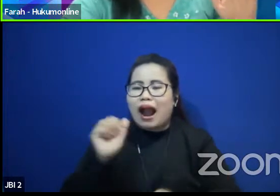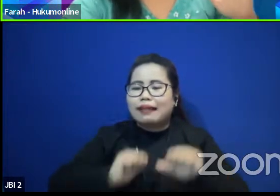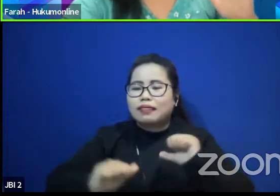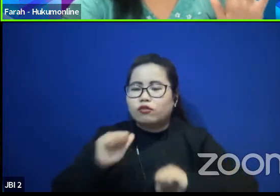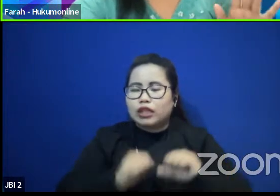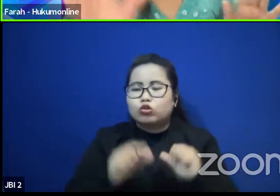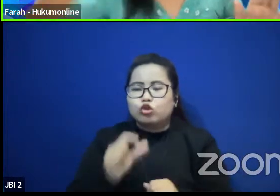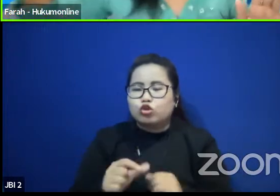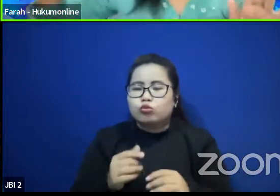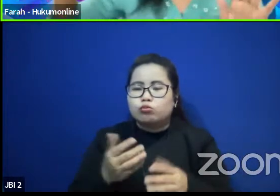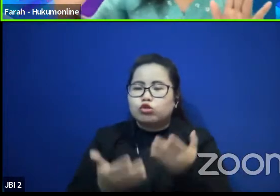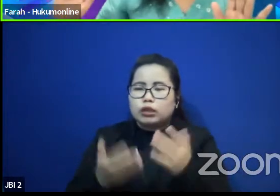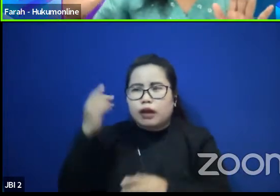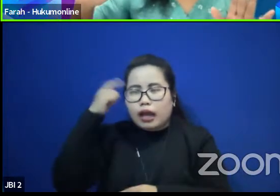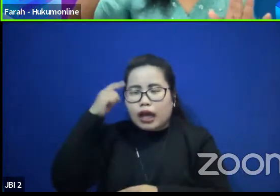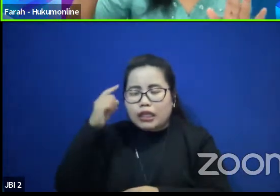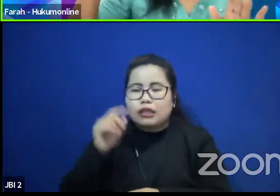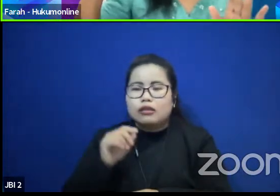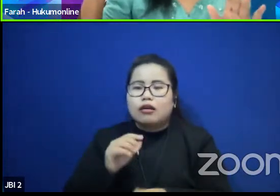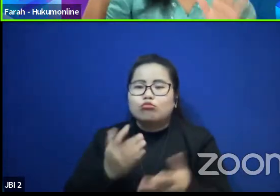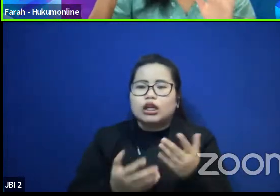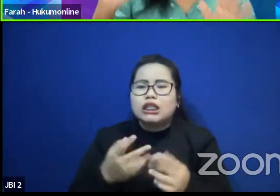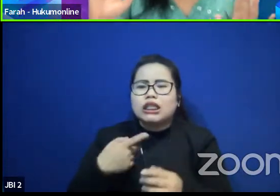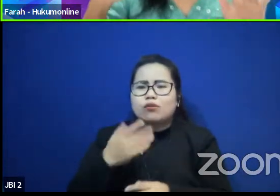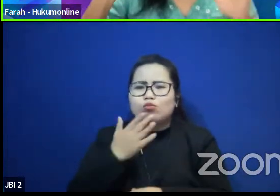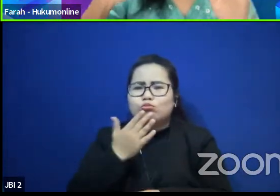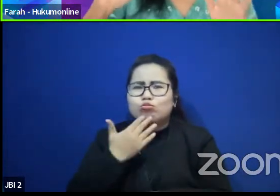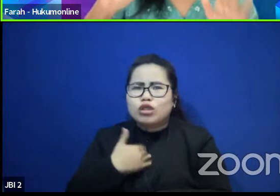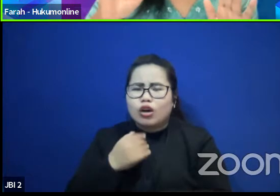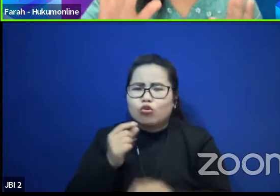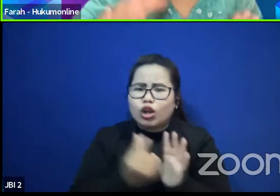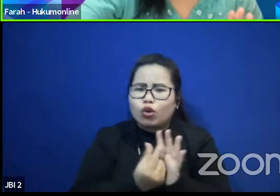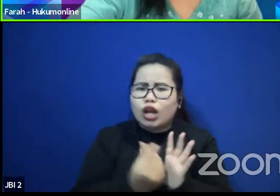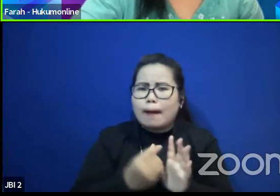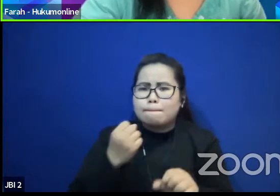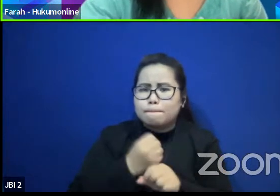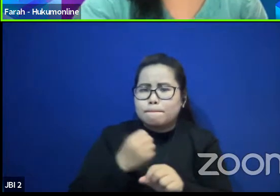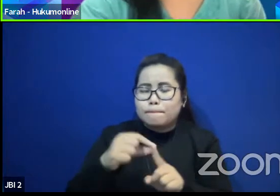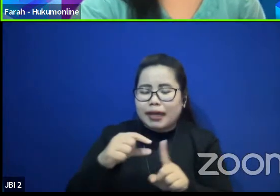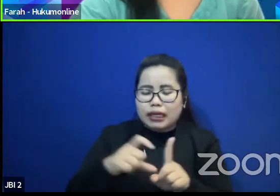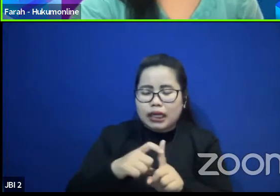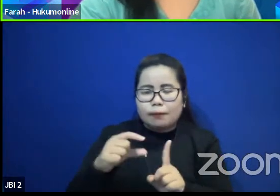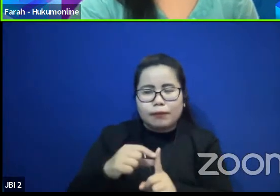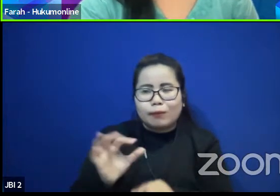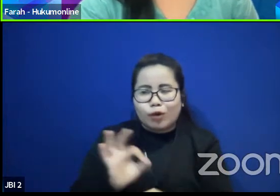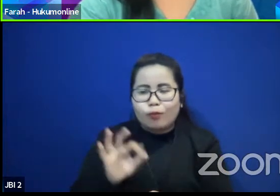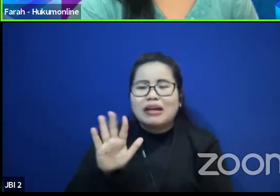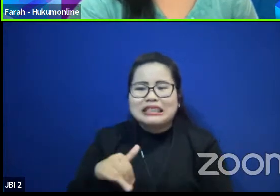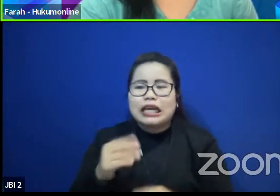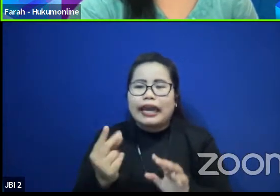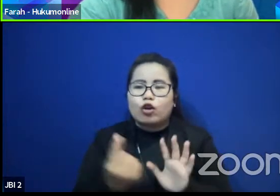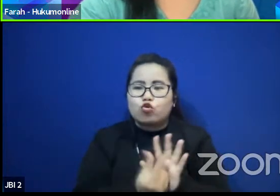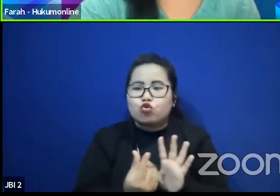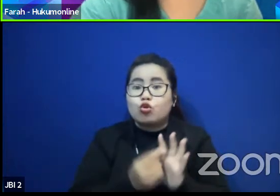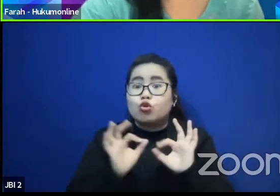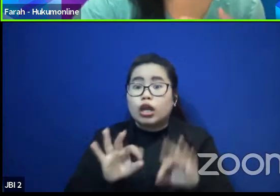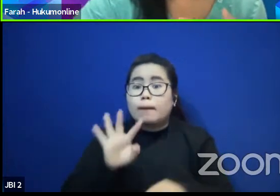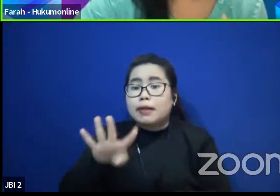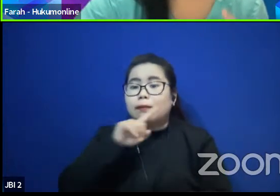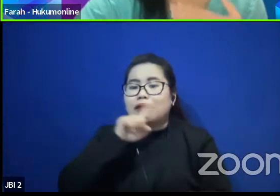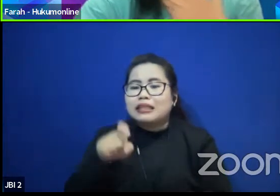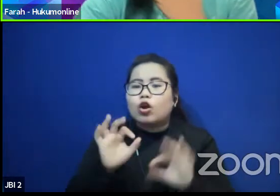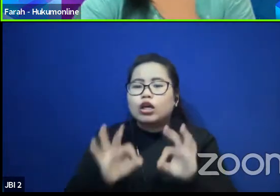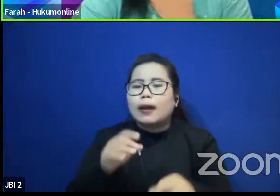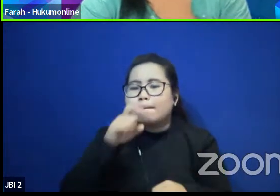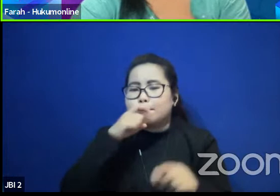menyiasati hal yang ada terutama kita belum punya undang-undang PDB yang masih dalam bentuk RUU saat ini itu empat pertanyaannya saya minta